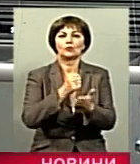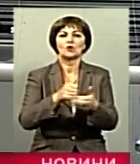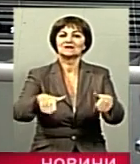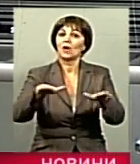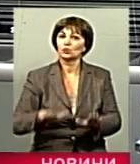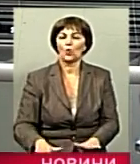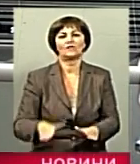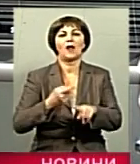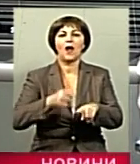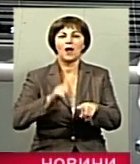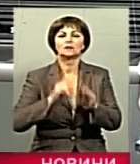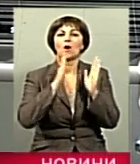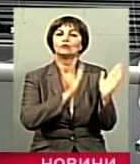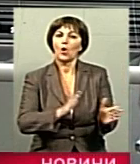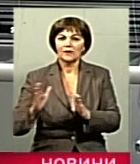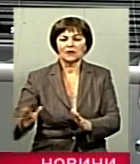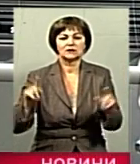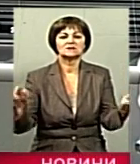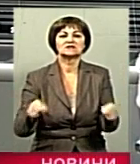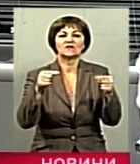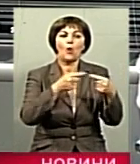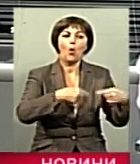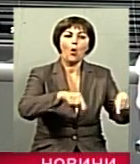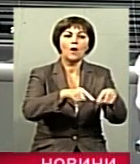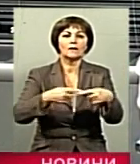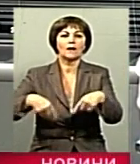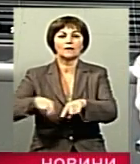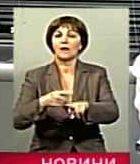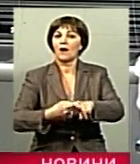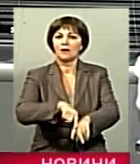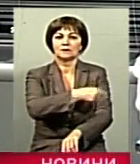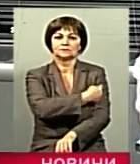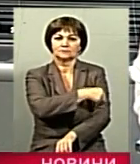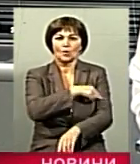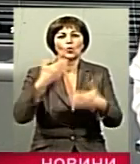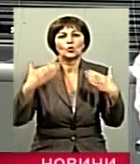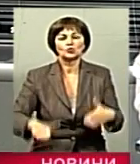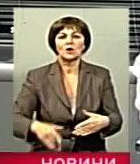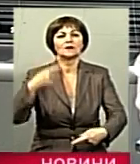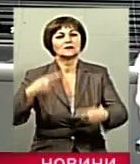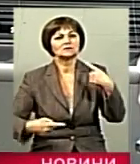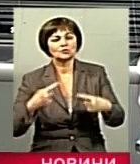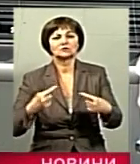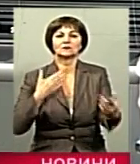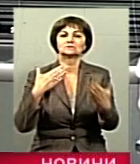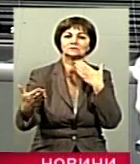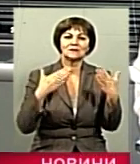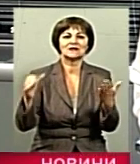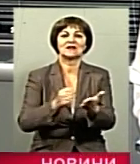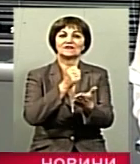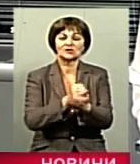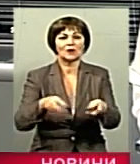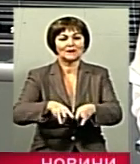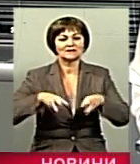про затвердження порядку створення госпітальних округів. На підготовчому етапі усі проекти пройшли цикл дискусій на місцях та затвердження у